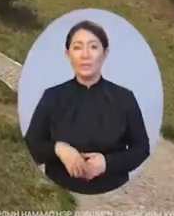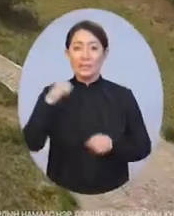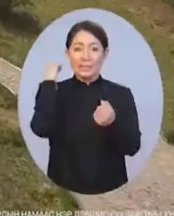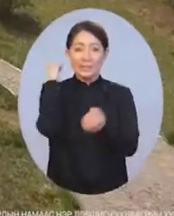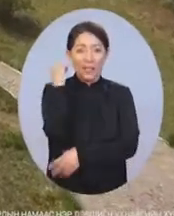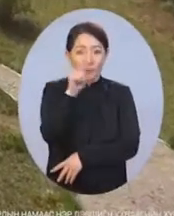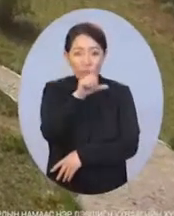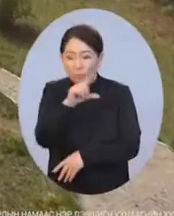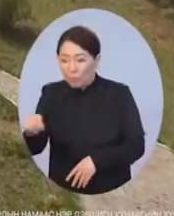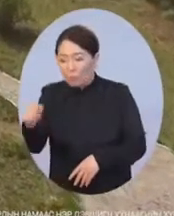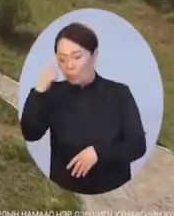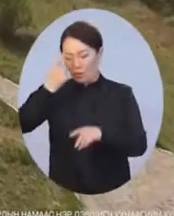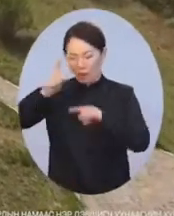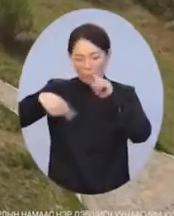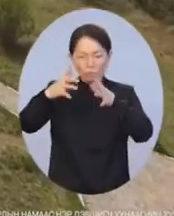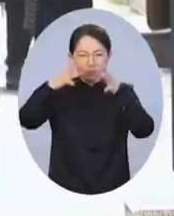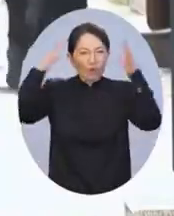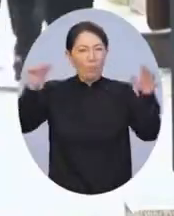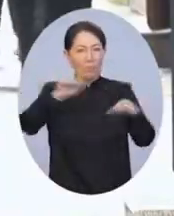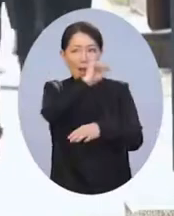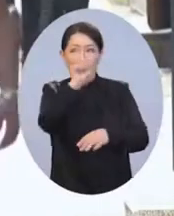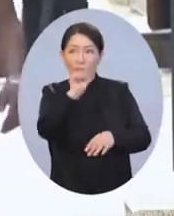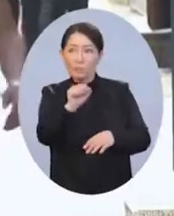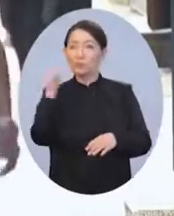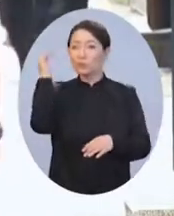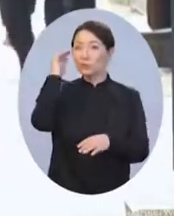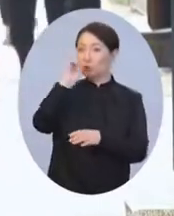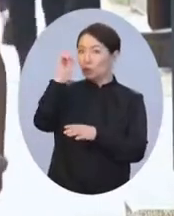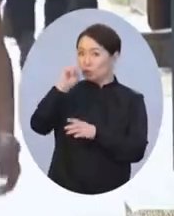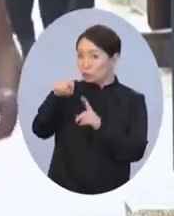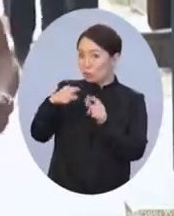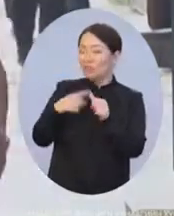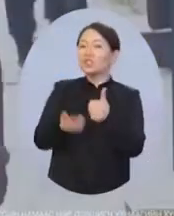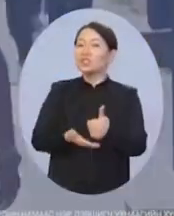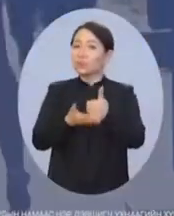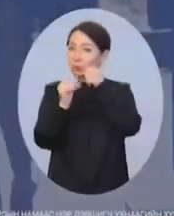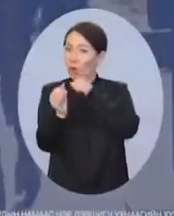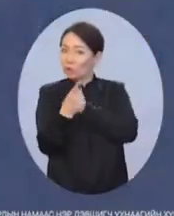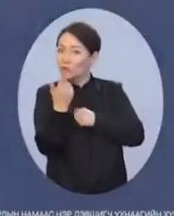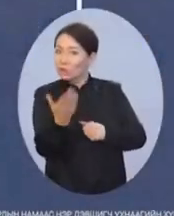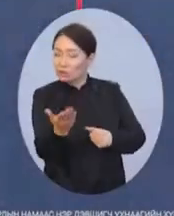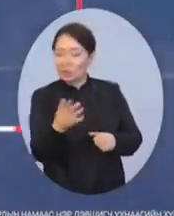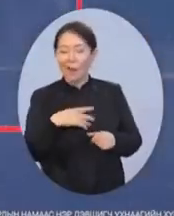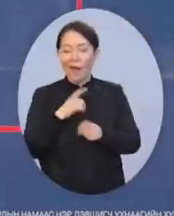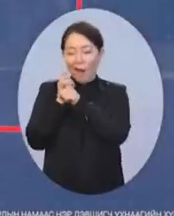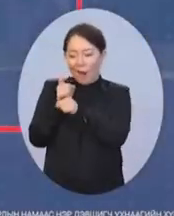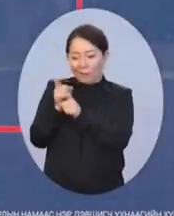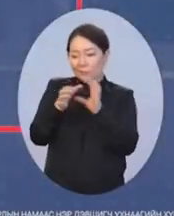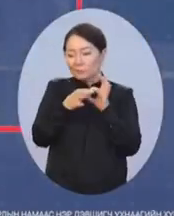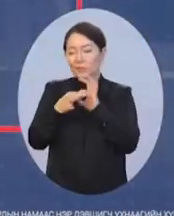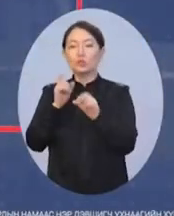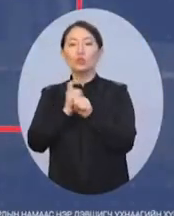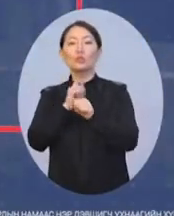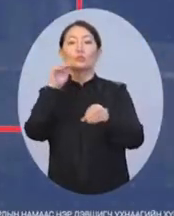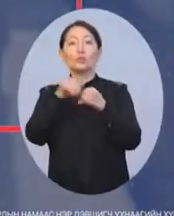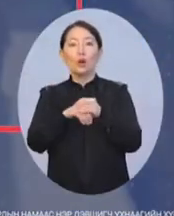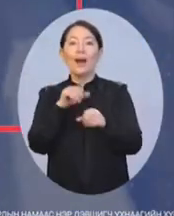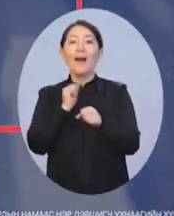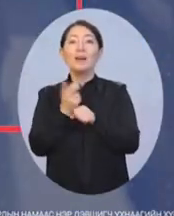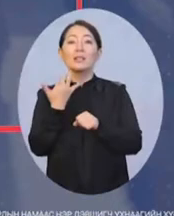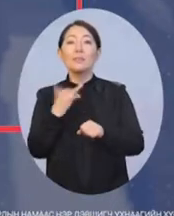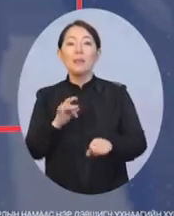хэлтэй. Ядуурл бол Монголын хамгийн том асуудлын нэг. Бидний тэмцэх ёстой зүйл гэдгийг нэр дэвшигч онцолж байгаа. Тиймээс шалмжаас хөдөлмөр